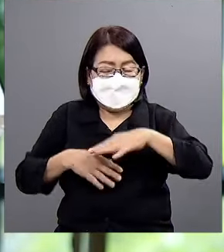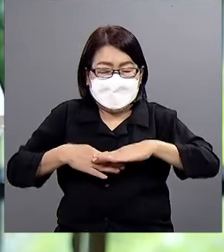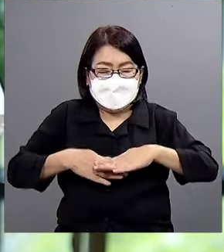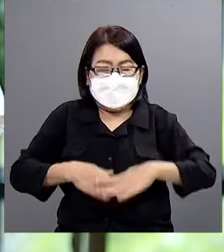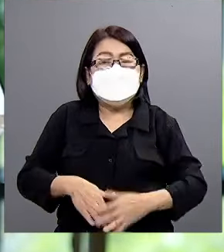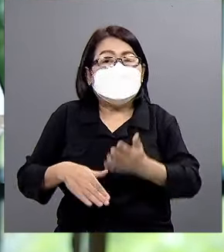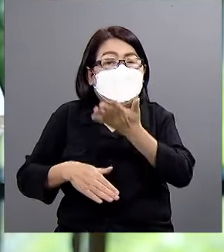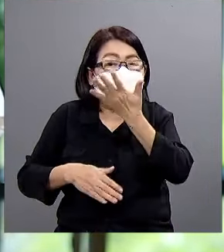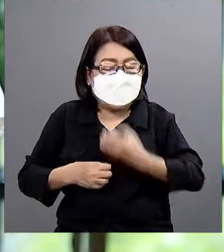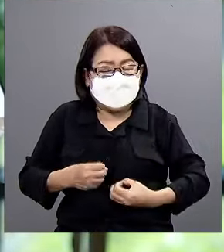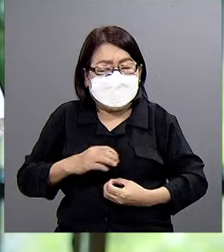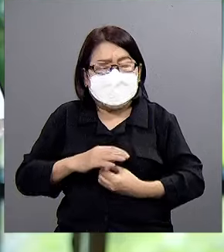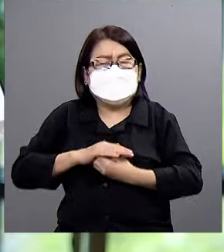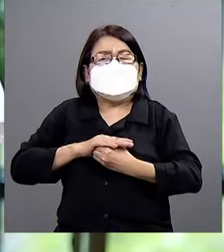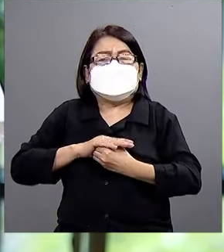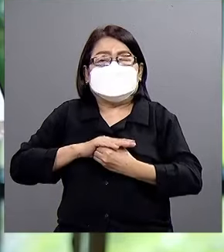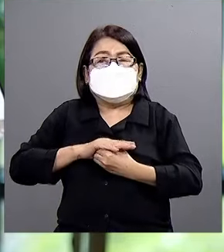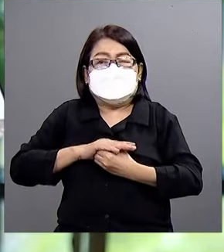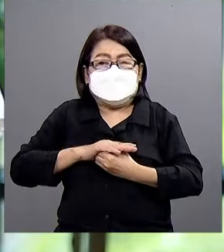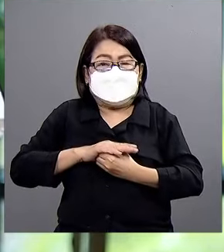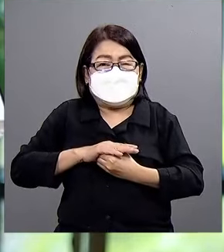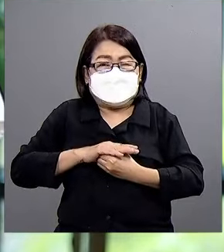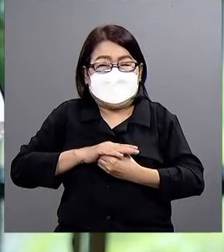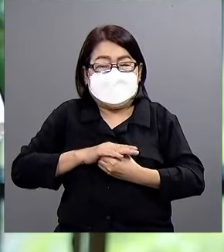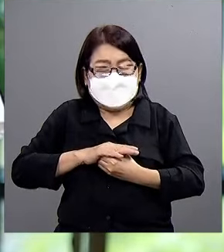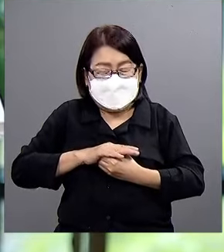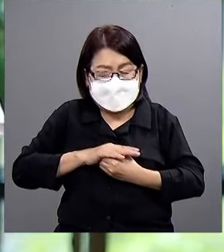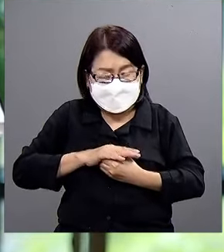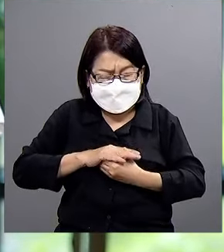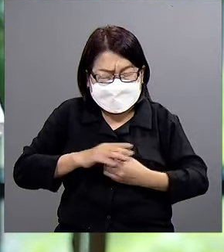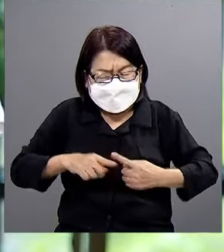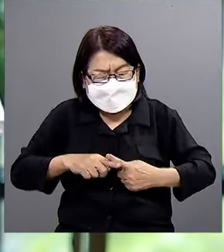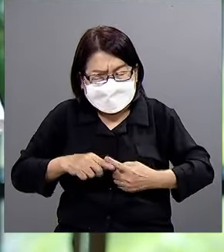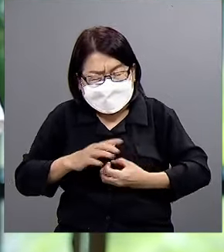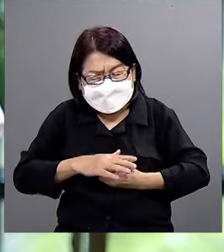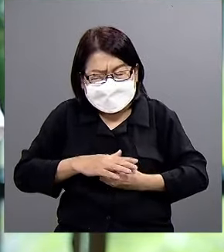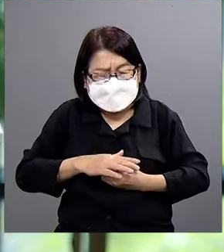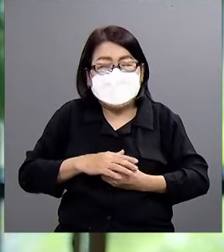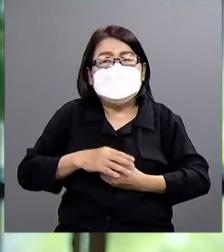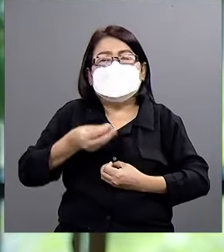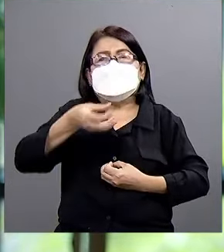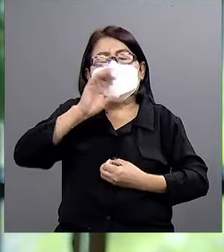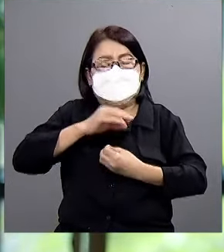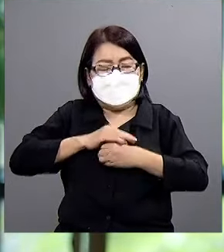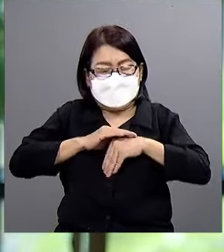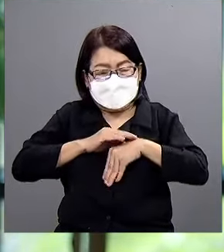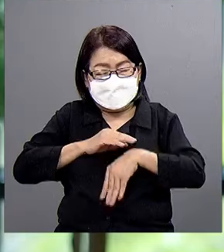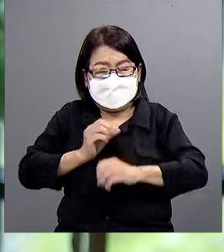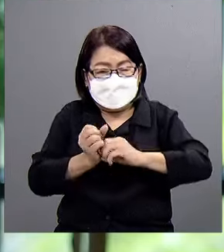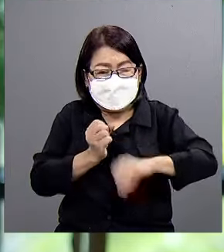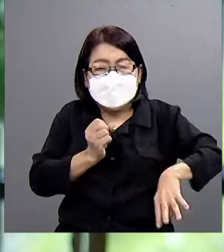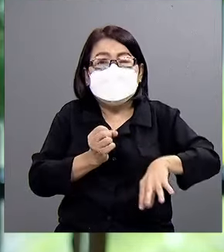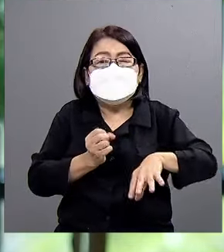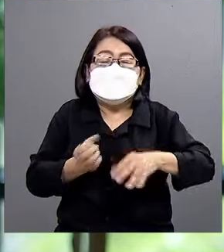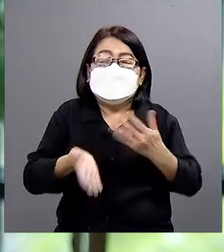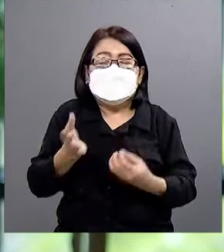ราชงดื่มเข้าไปเนี่ยถ้าเกิดว่าเราเลอขึ้นมาก็จะรู้สึกสบายหรือผายออกก็จะรู้สึกโล่งเพราะนั้นลมที่ทำให้ลำไส้กระจุกตัวจนไม่ยอม